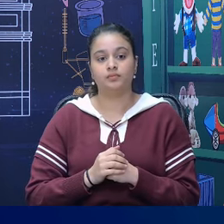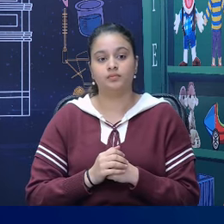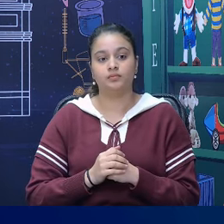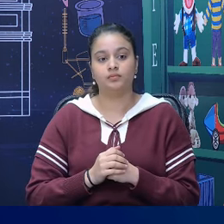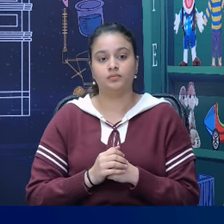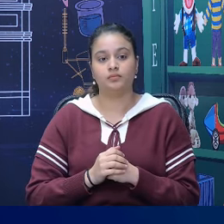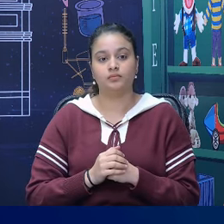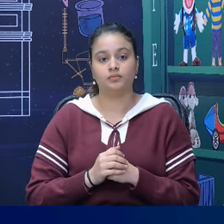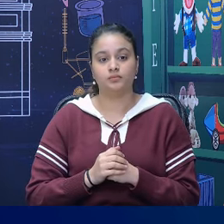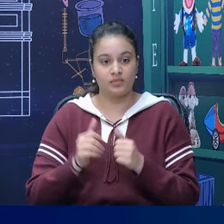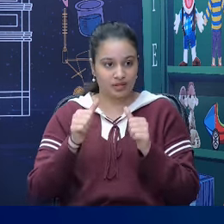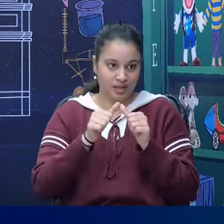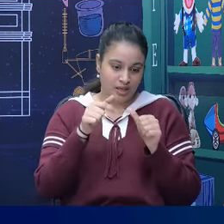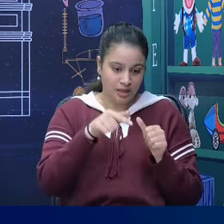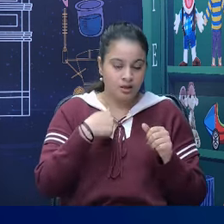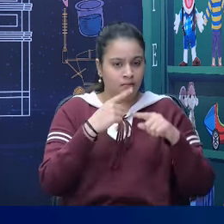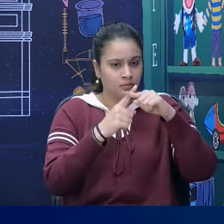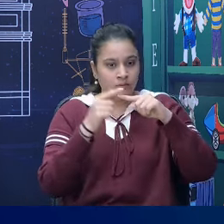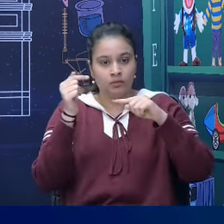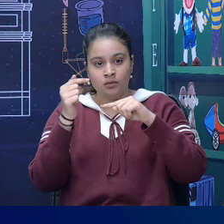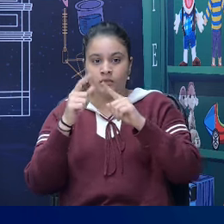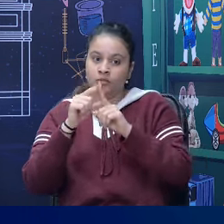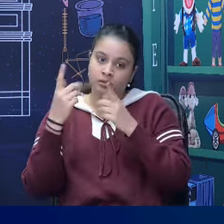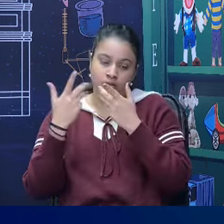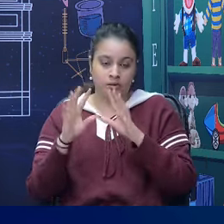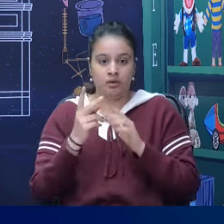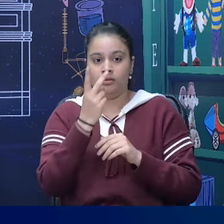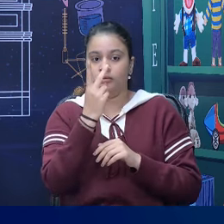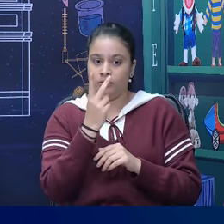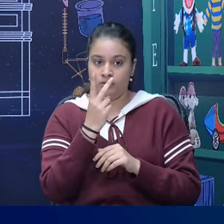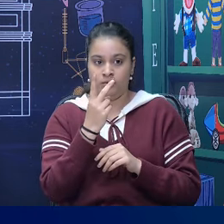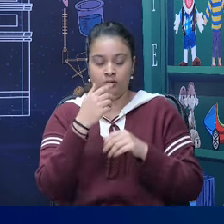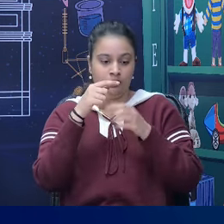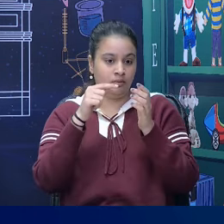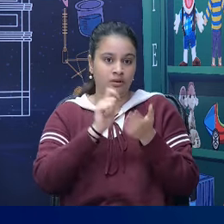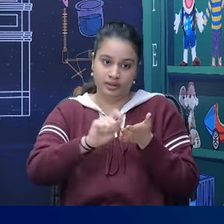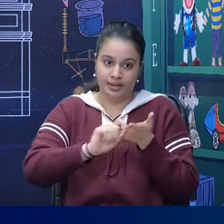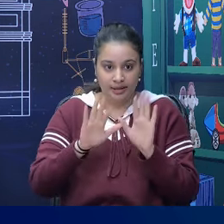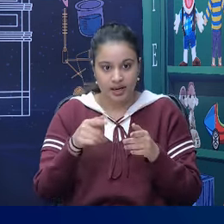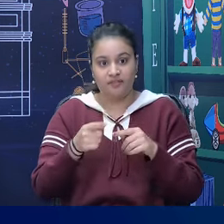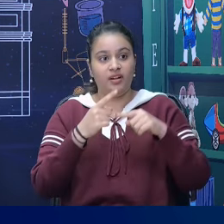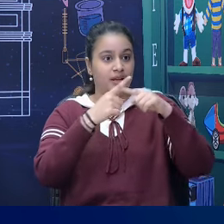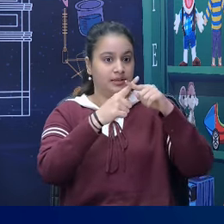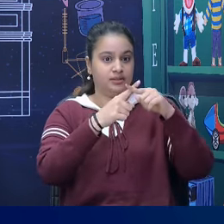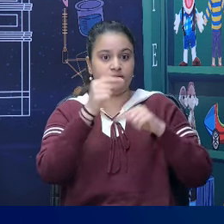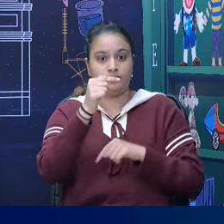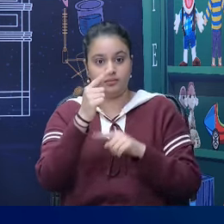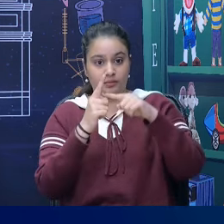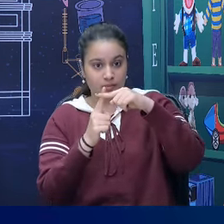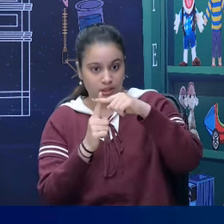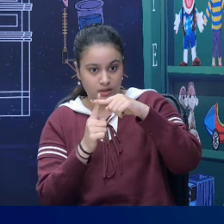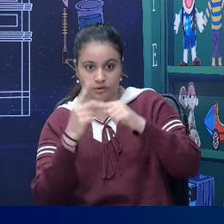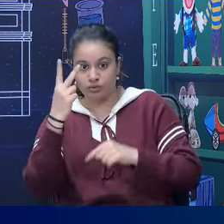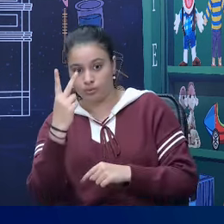अलजेब्रिक एक्सप्रेशन के साथ जमा घटा भी किया अब मान लीजिए मैं आपको कह रही हूं आपने दो एक्सप्रेशन लिखे थे x + 2 एंड